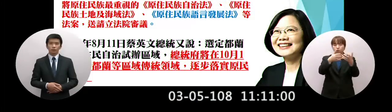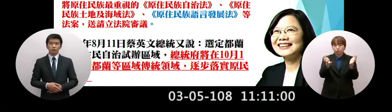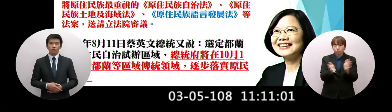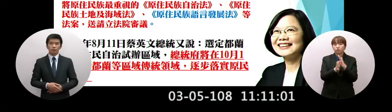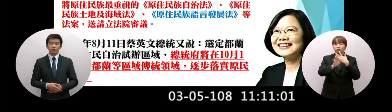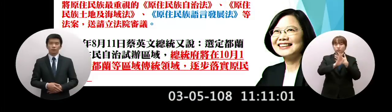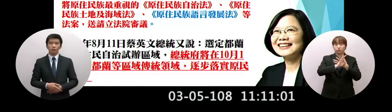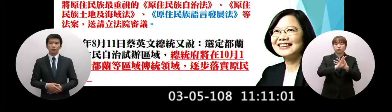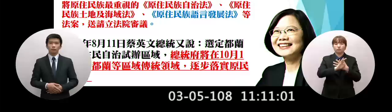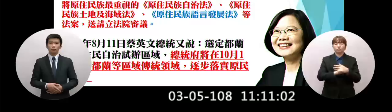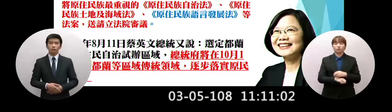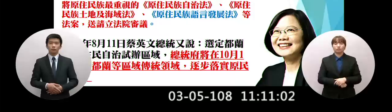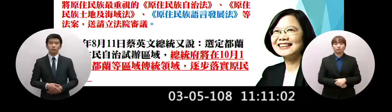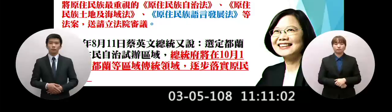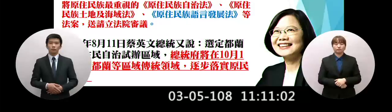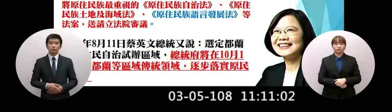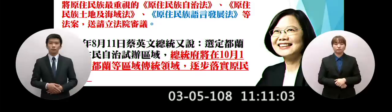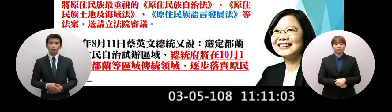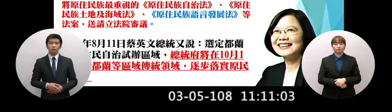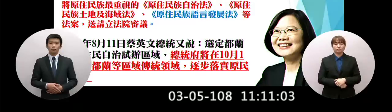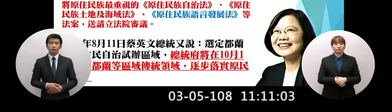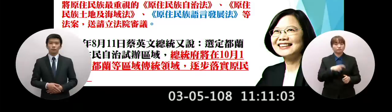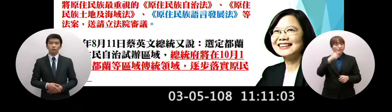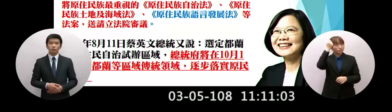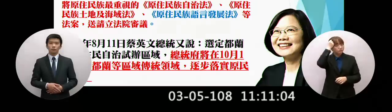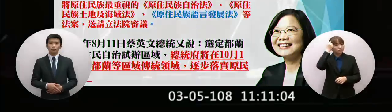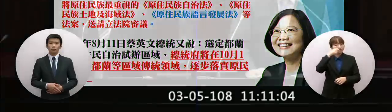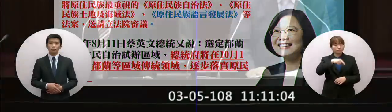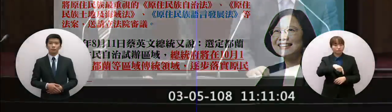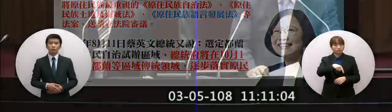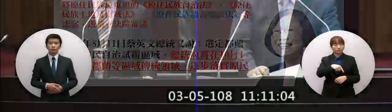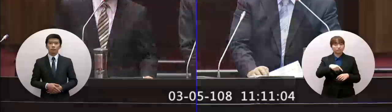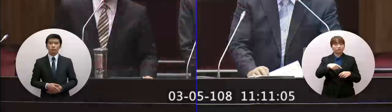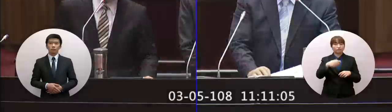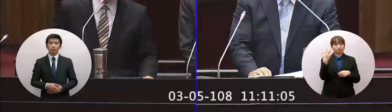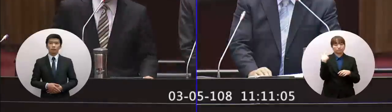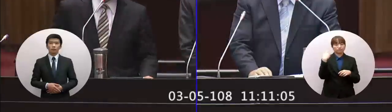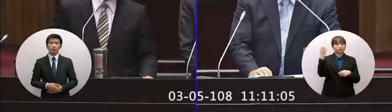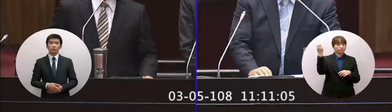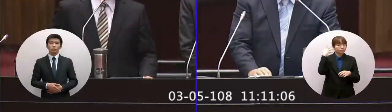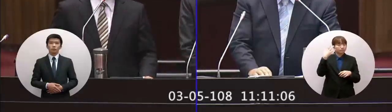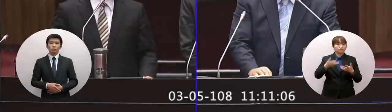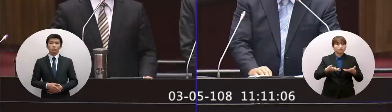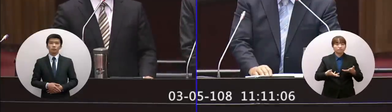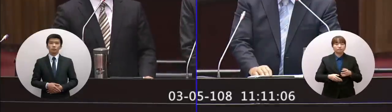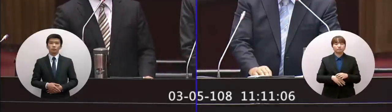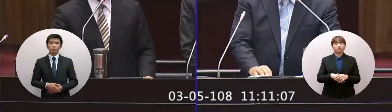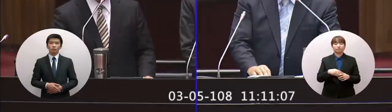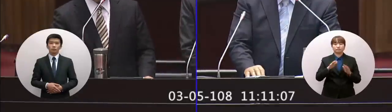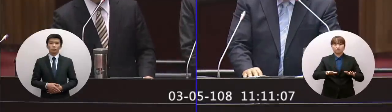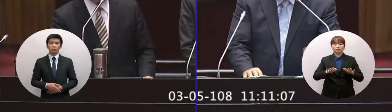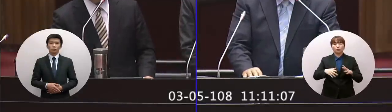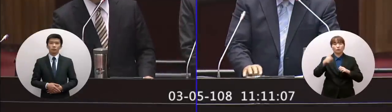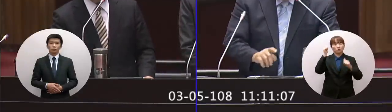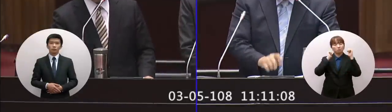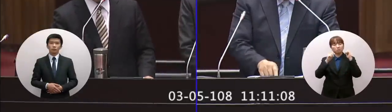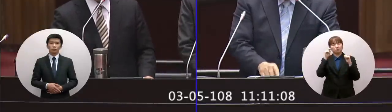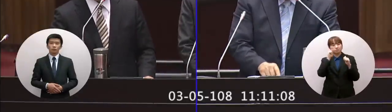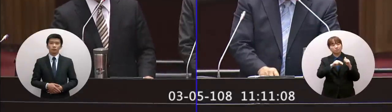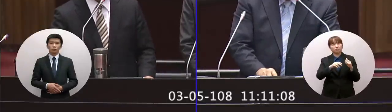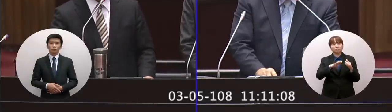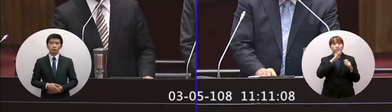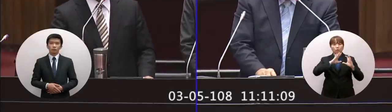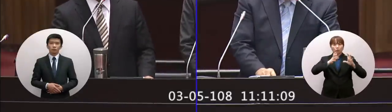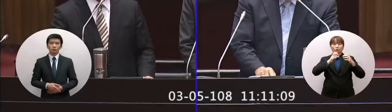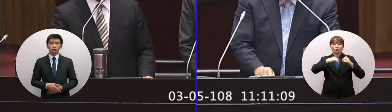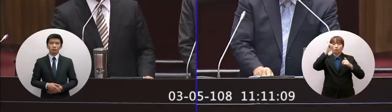范自治。我不晓得你记不记得这样的一个消息新闻。那当我们今天再回头看的时候，总